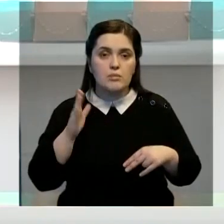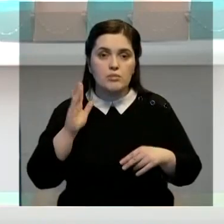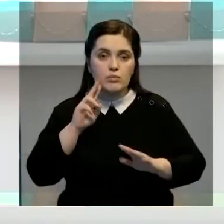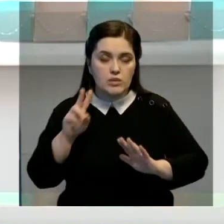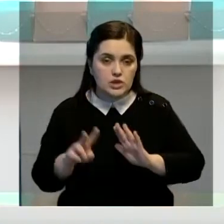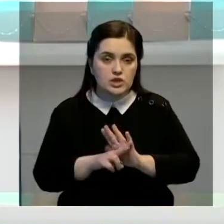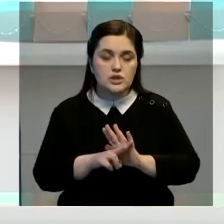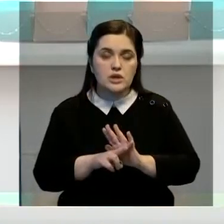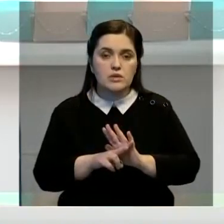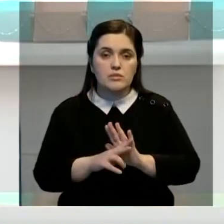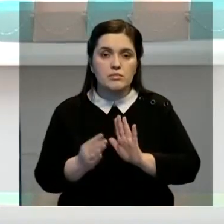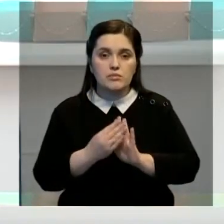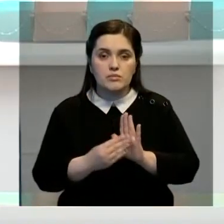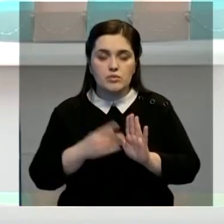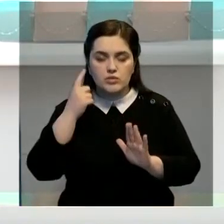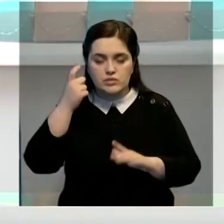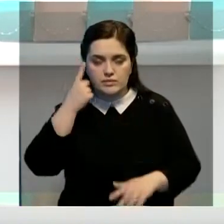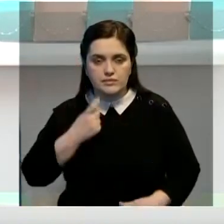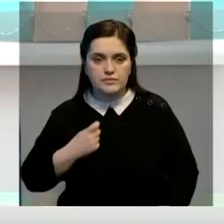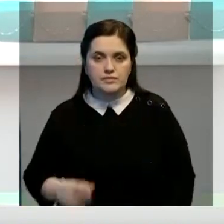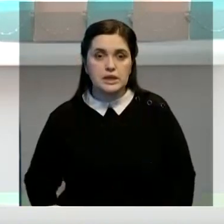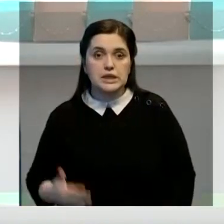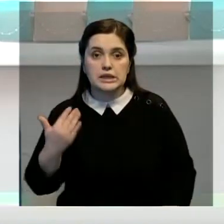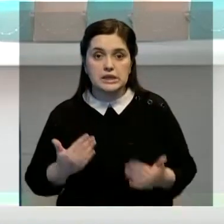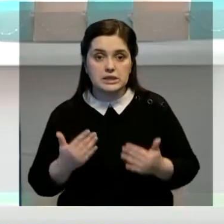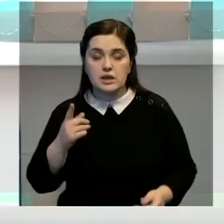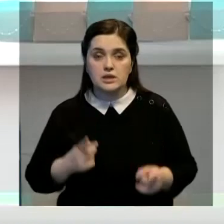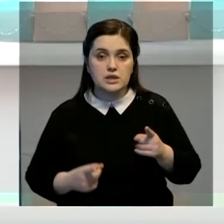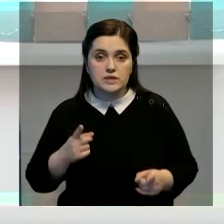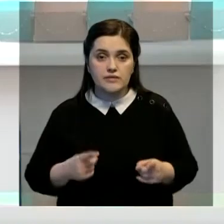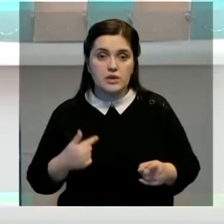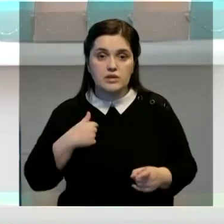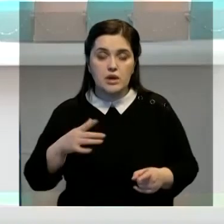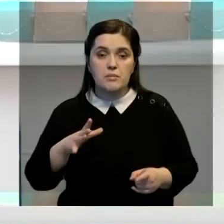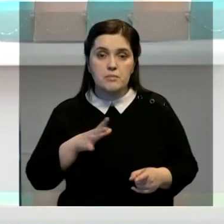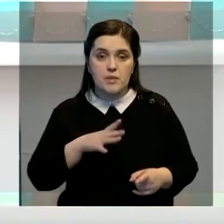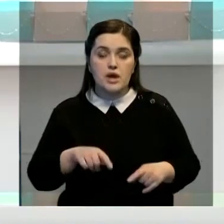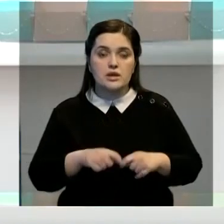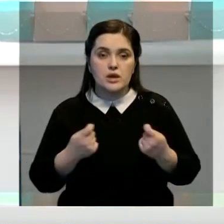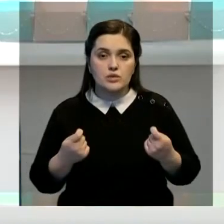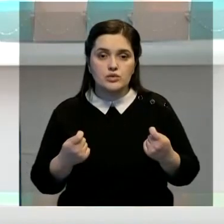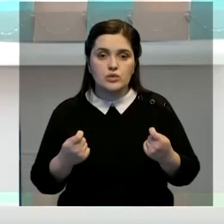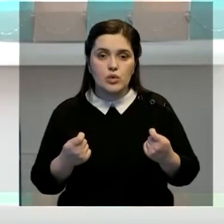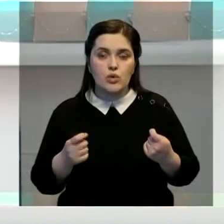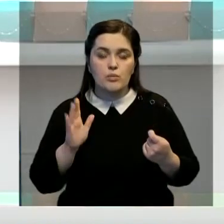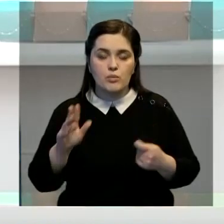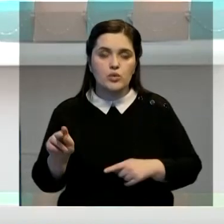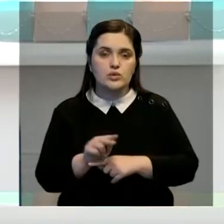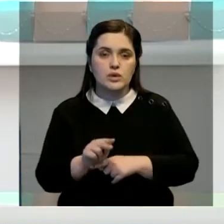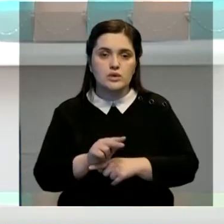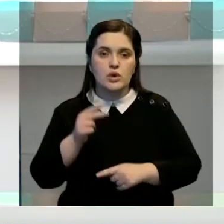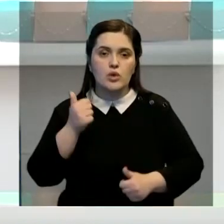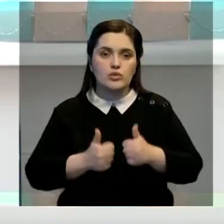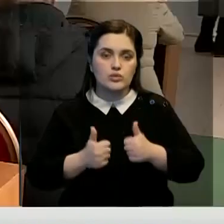подчинимся предписанию государственного аудита. Если действительно с нашей стороны были допущены нарушения, они будут устранены и конкурс